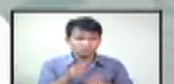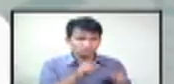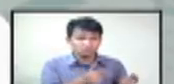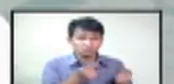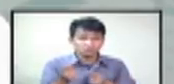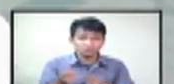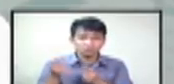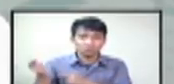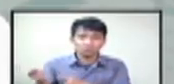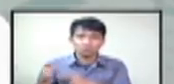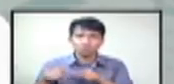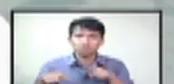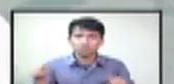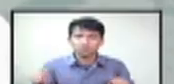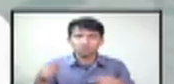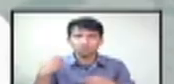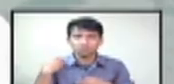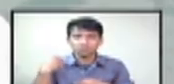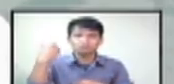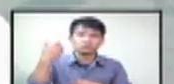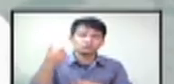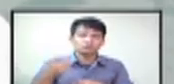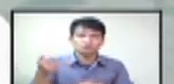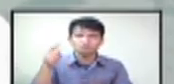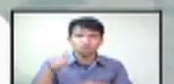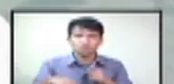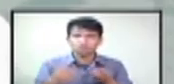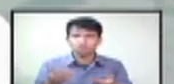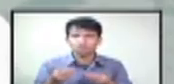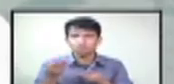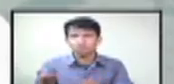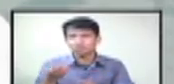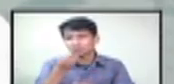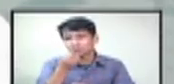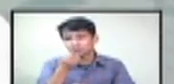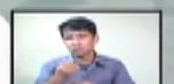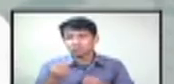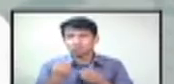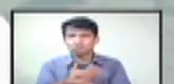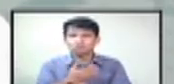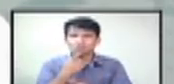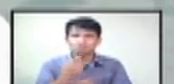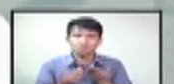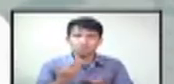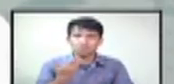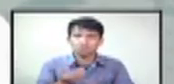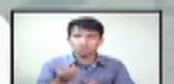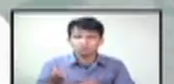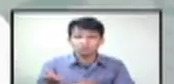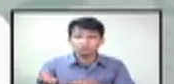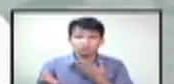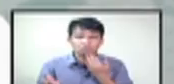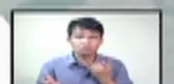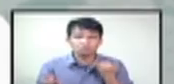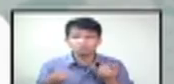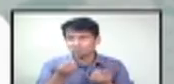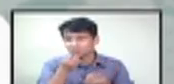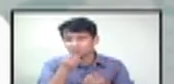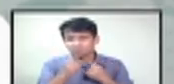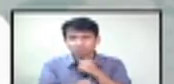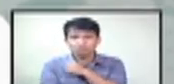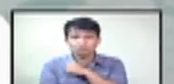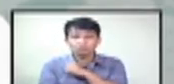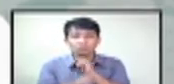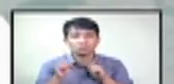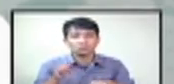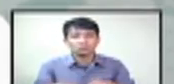sa iba't ibang amo at hindi ho pa pinapakain. Ang nakakatakot ho dito, dahil hindi sila pinapakain, at sabi nga po, nagnanakaw sila ng